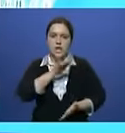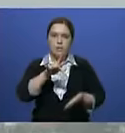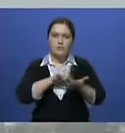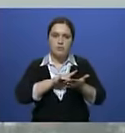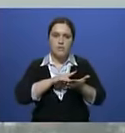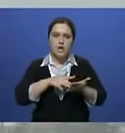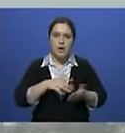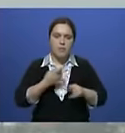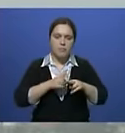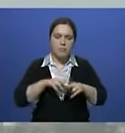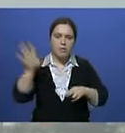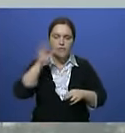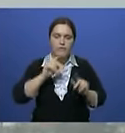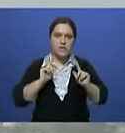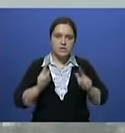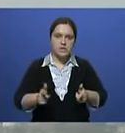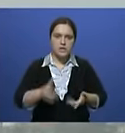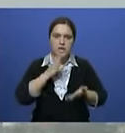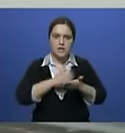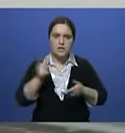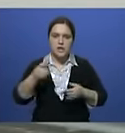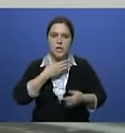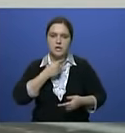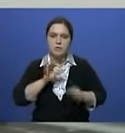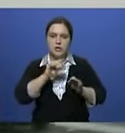антикризисные меры озвученные президентом при этом